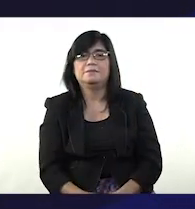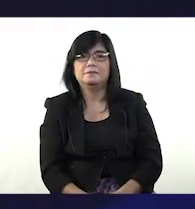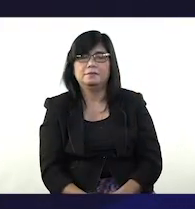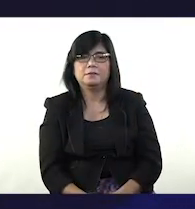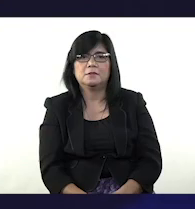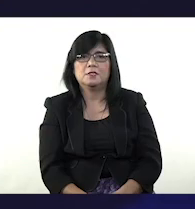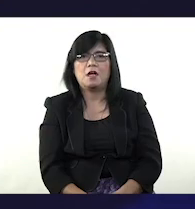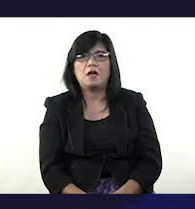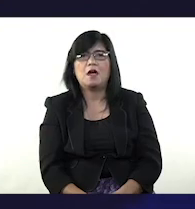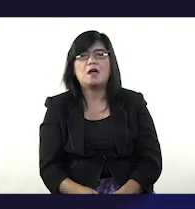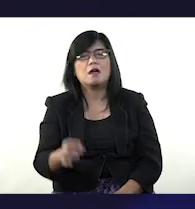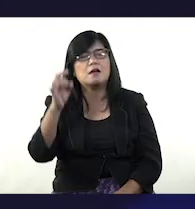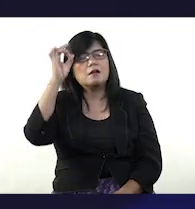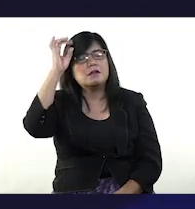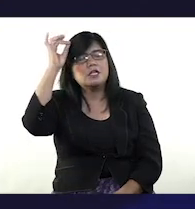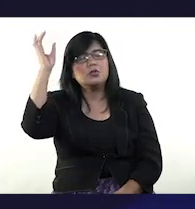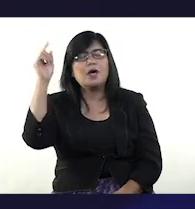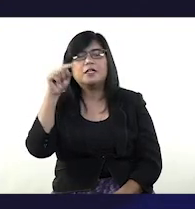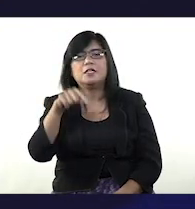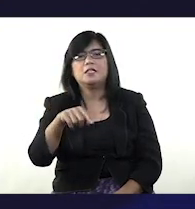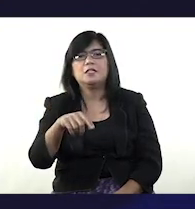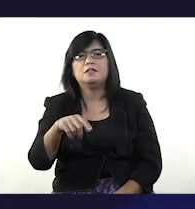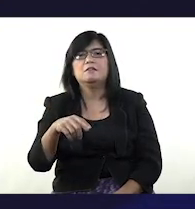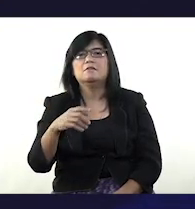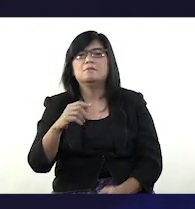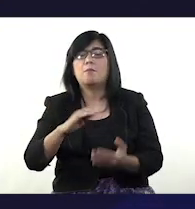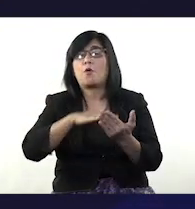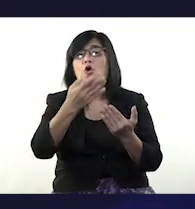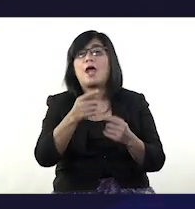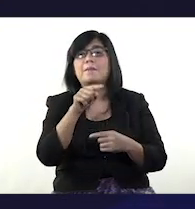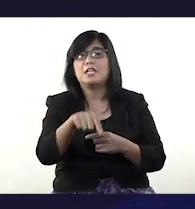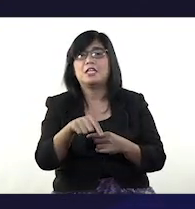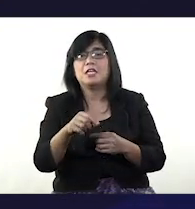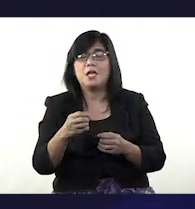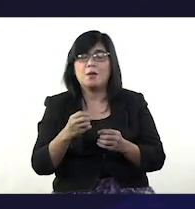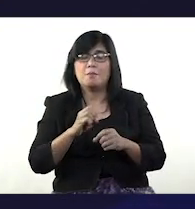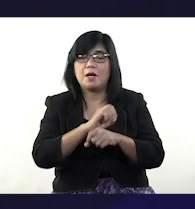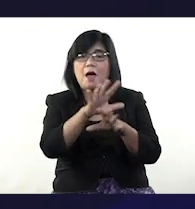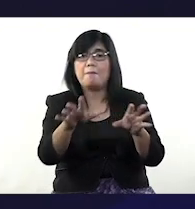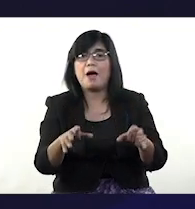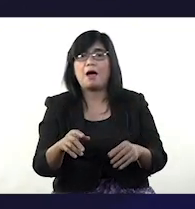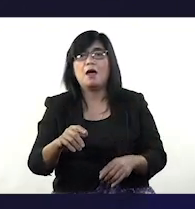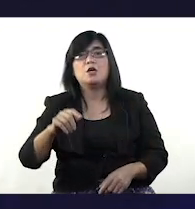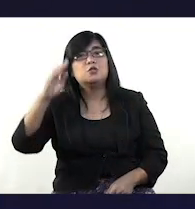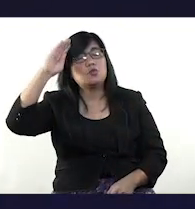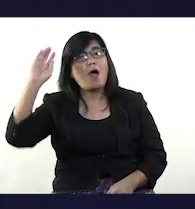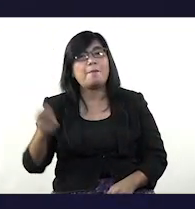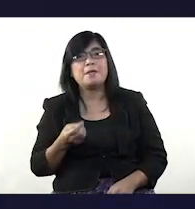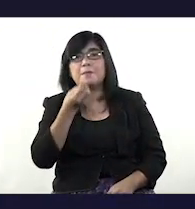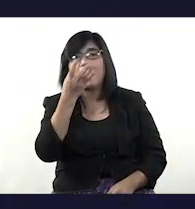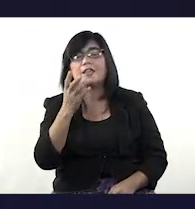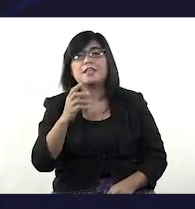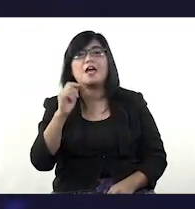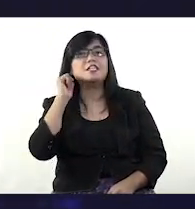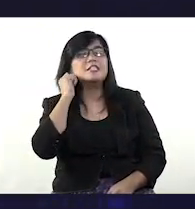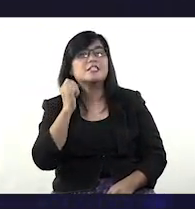A Brief Kerinduan saya ini berdampak dimana-mana setiap suami ngomong sama istrinya kamu hebat istri bilang sama